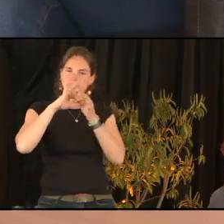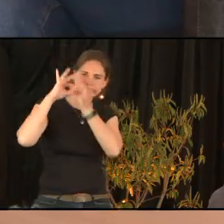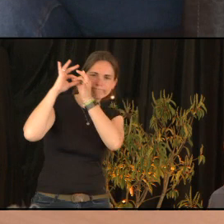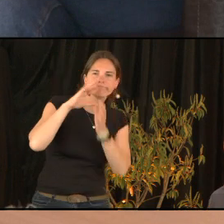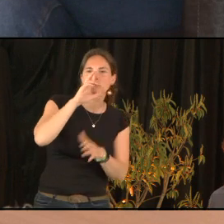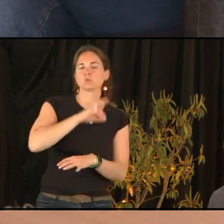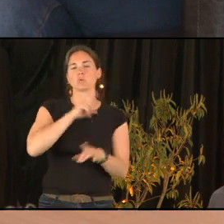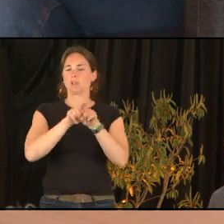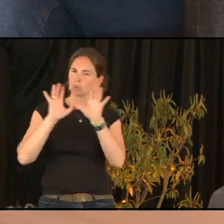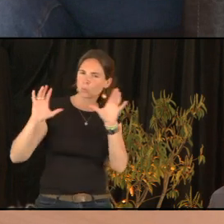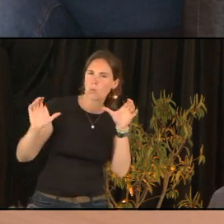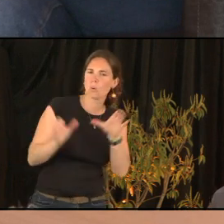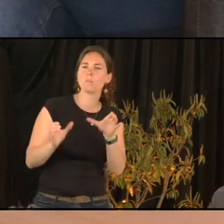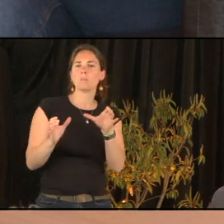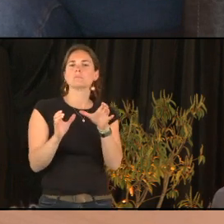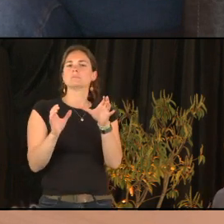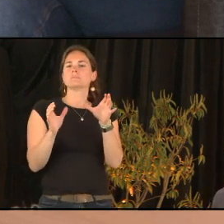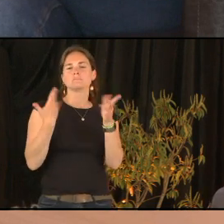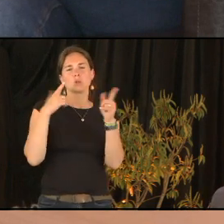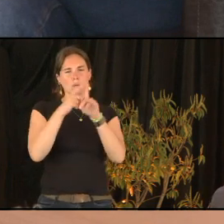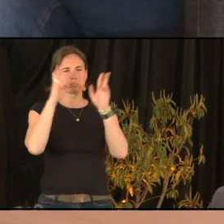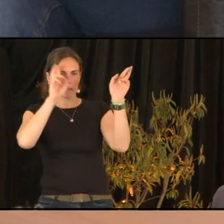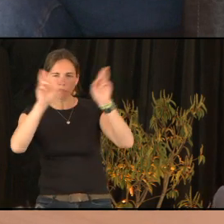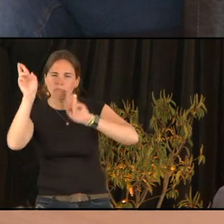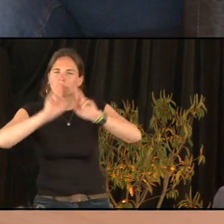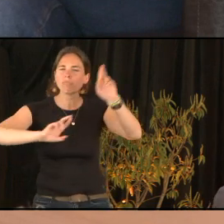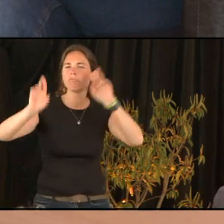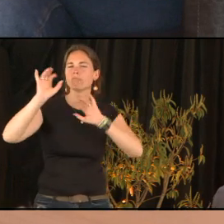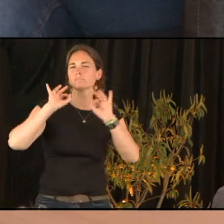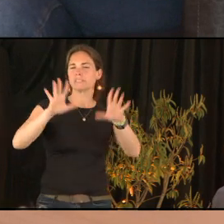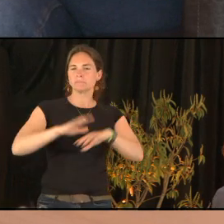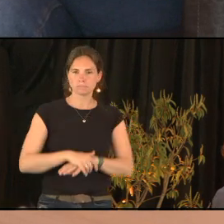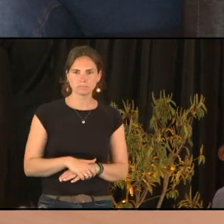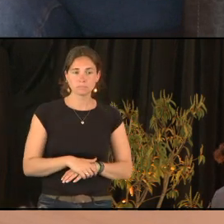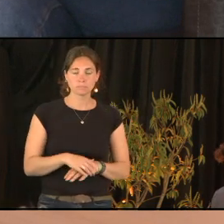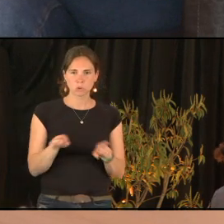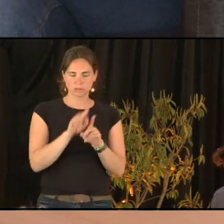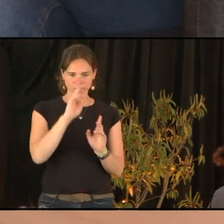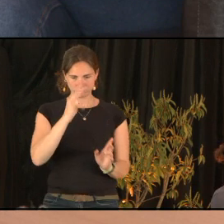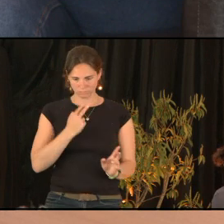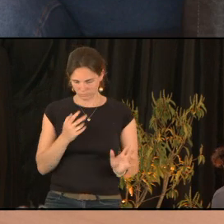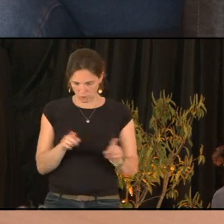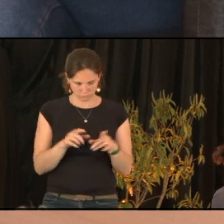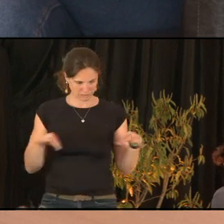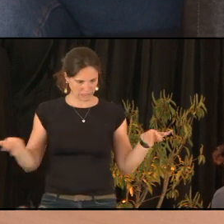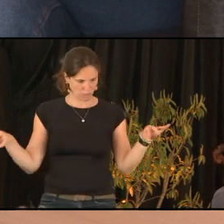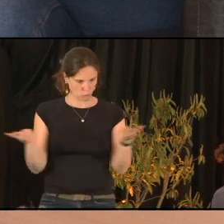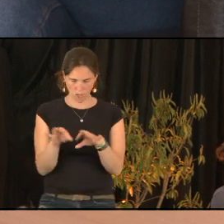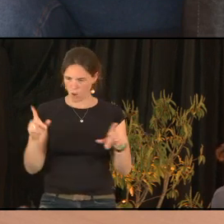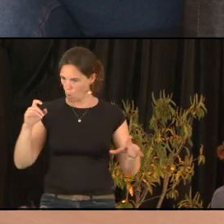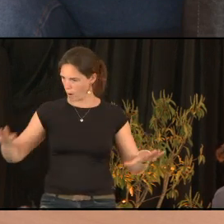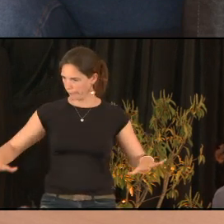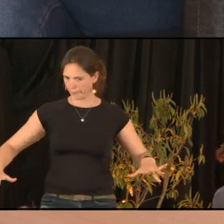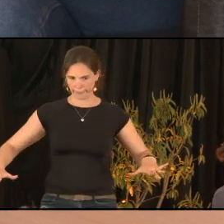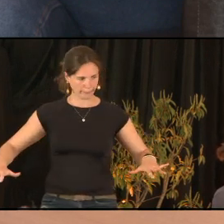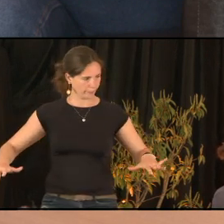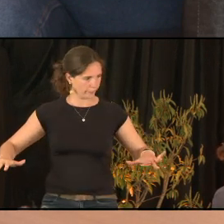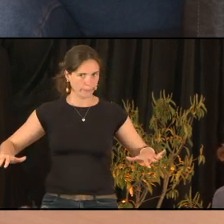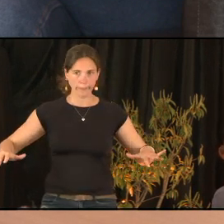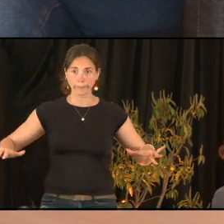c'est du collectif, c'est des rêves. Et en même temps, qui voit son territoire commencer à être inondé et qui va voir la